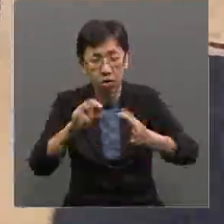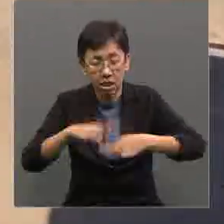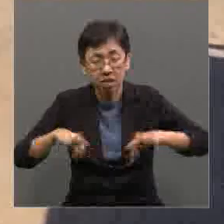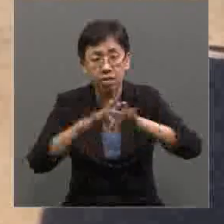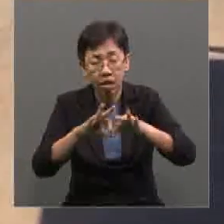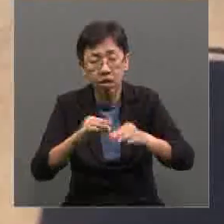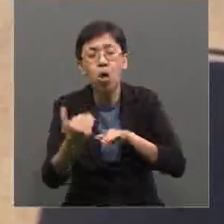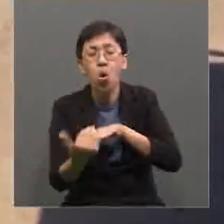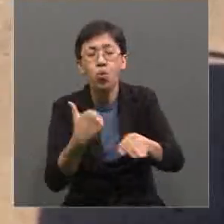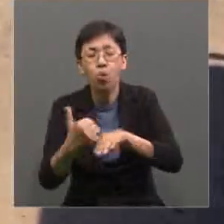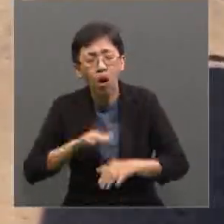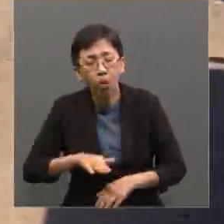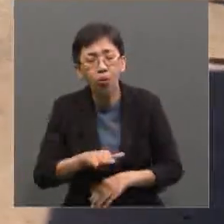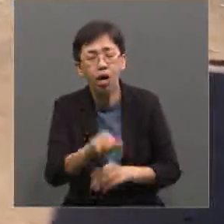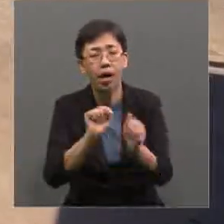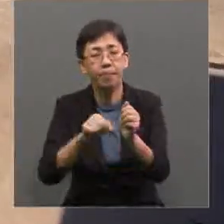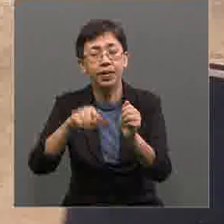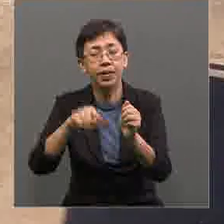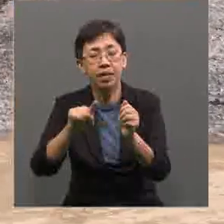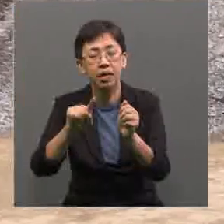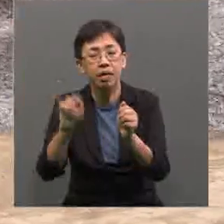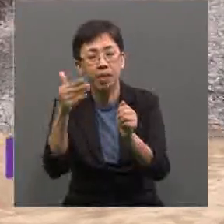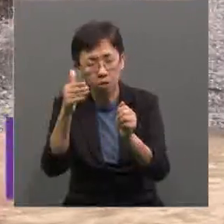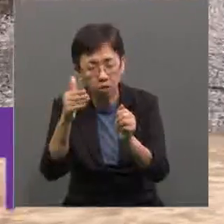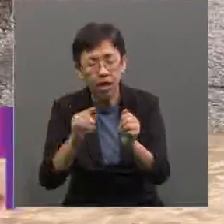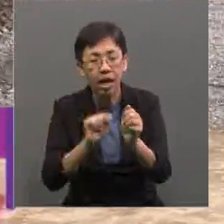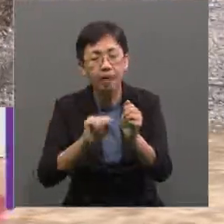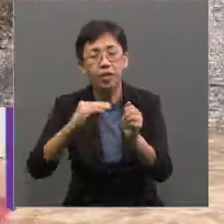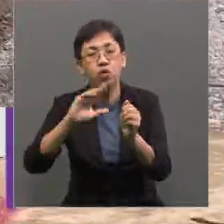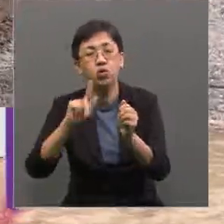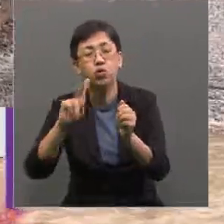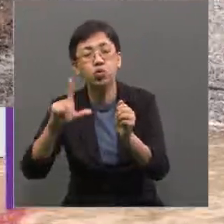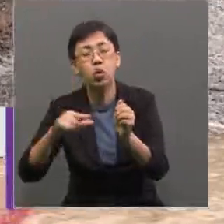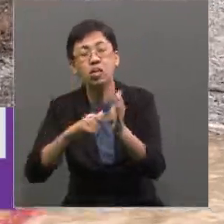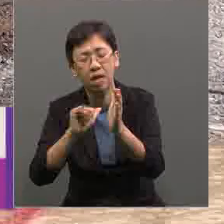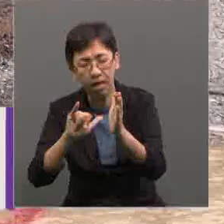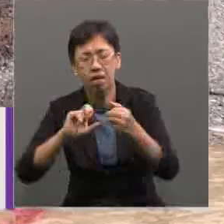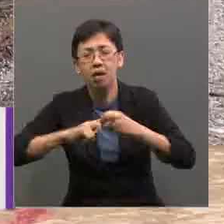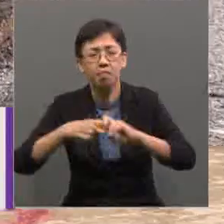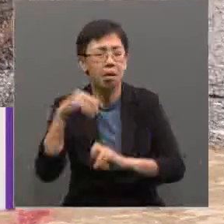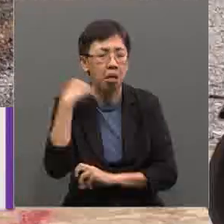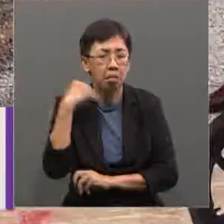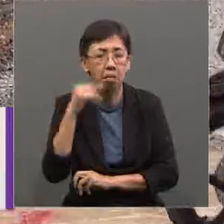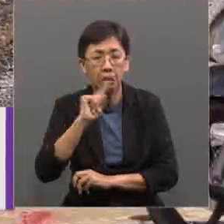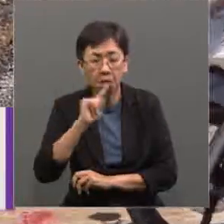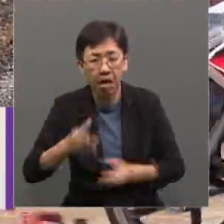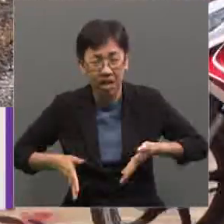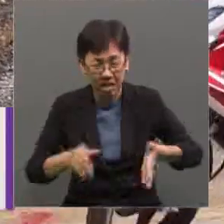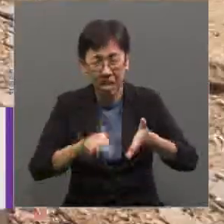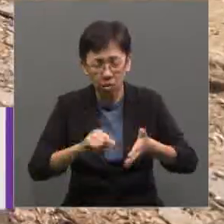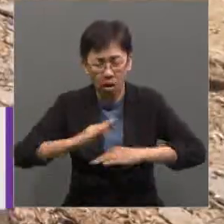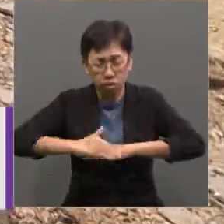าเชื่อมต่อมุ่งหน้าไปอำเภอปักธงชัยแล้วก็อำเภอโชคชัยแล้วที่ผ่านมาเขาบอกเกิดอุบัติเหตุบ่อยมากเพราะว่าสภาพถน